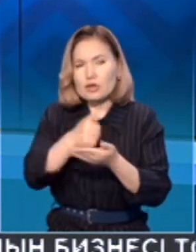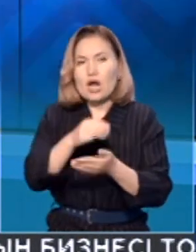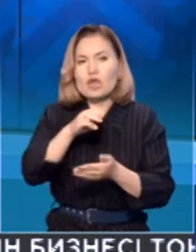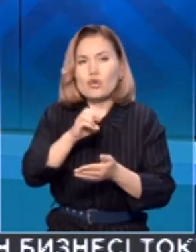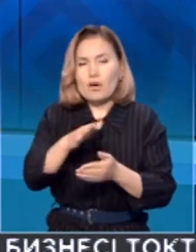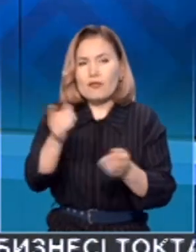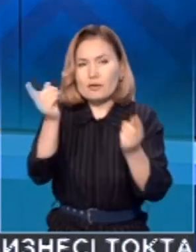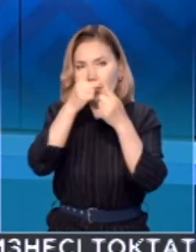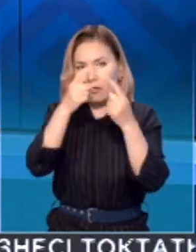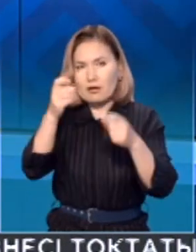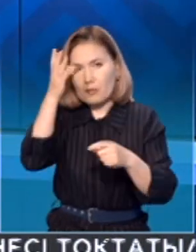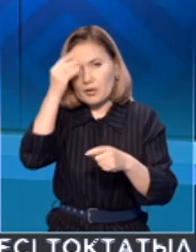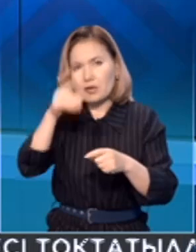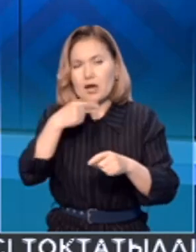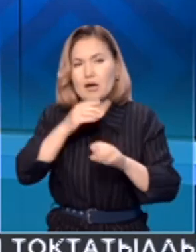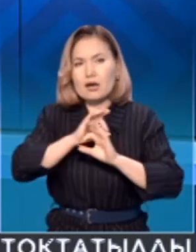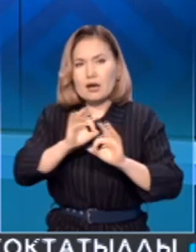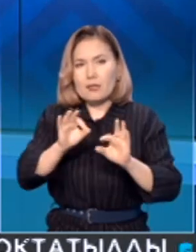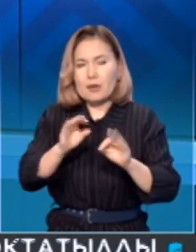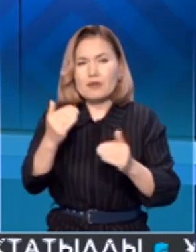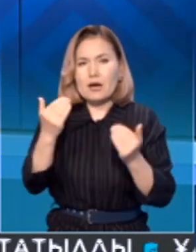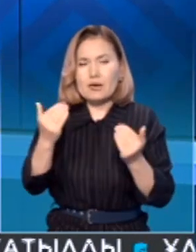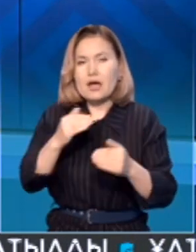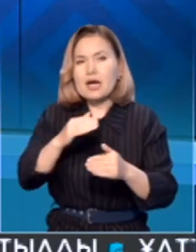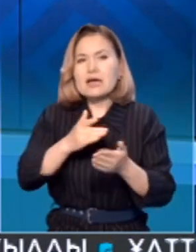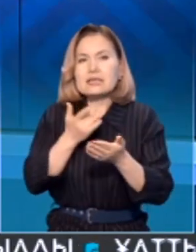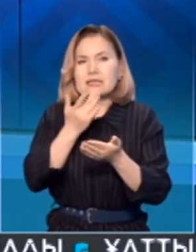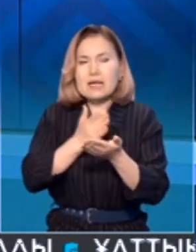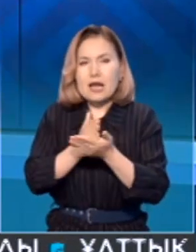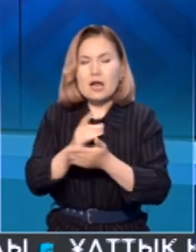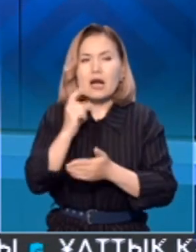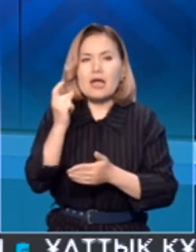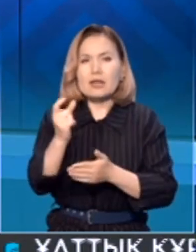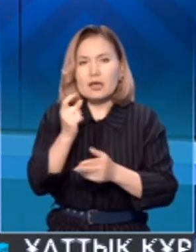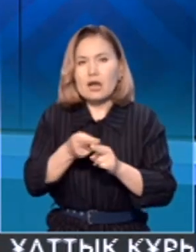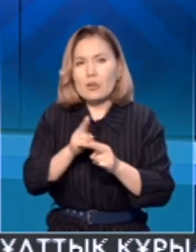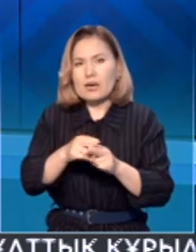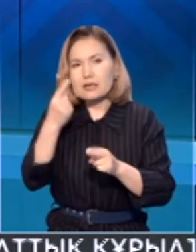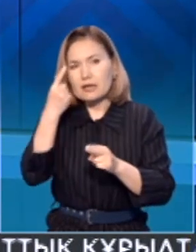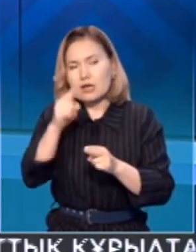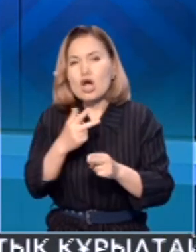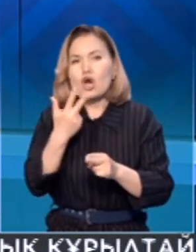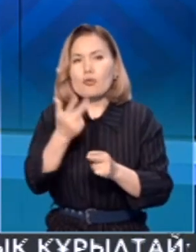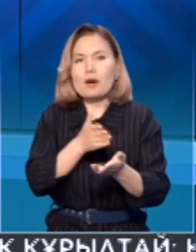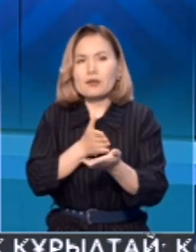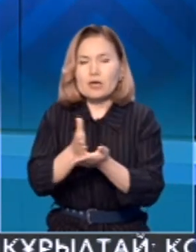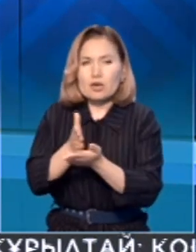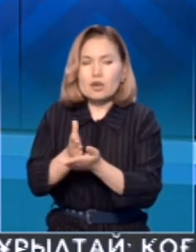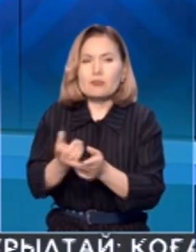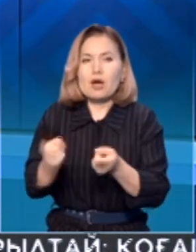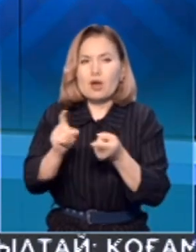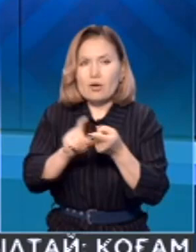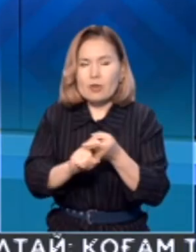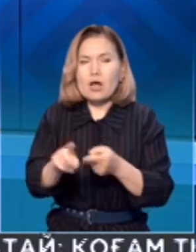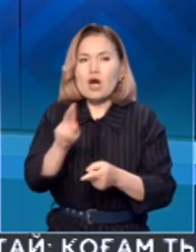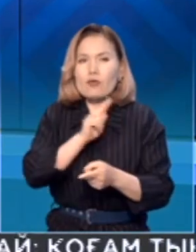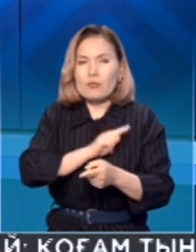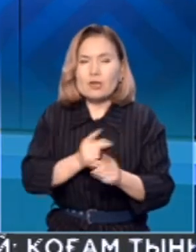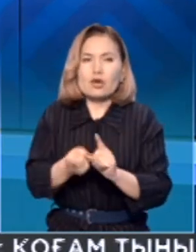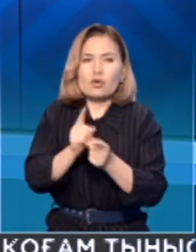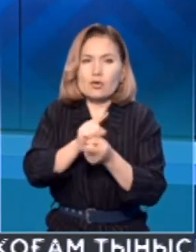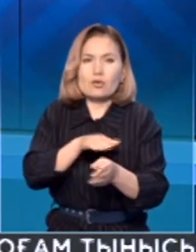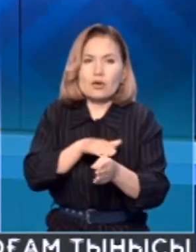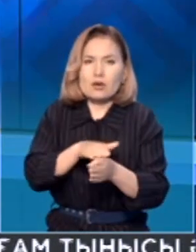қатысты осындай пікір білдірді. Оның сөзінше елде қазір саясат, экономика және идеология секілді үш бағытта үйлесімді